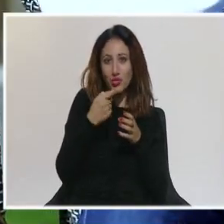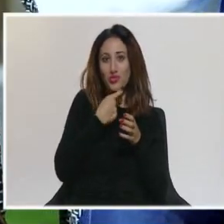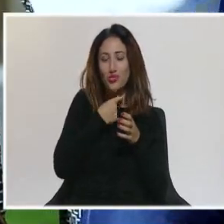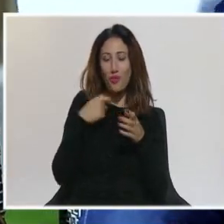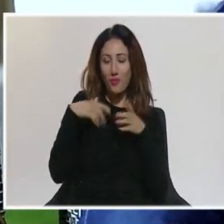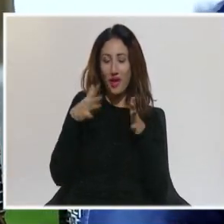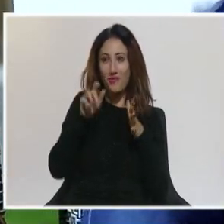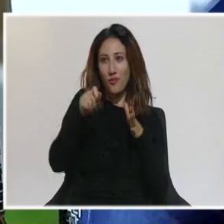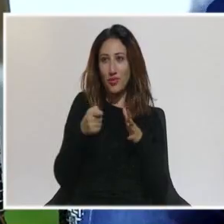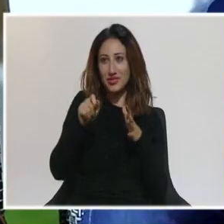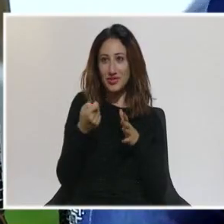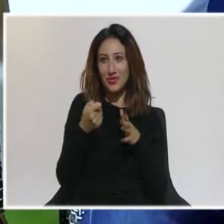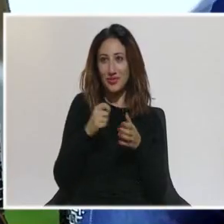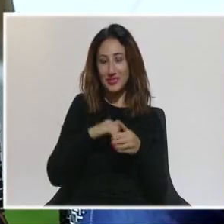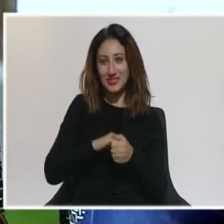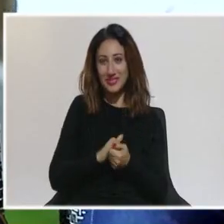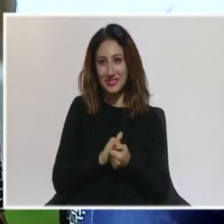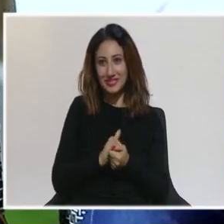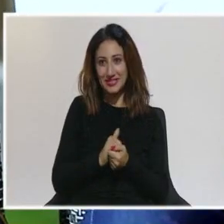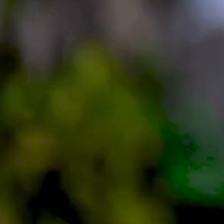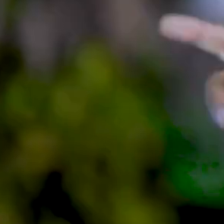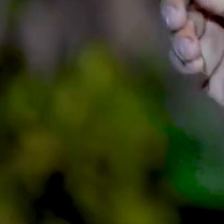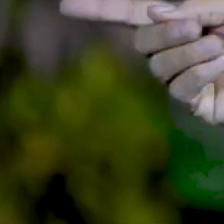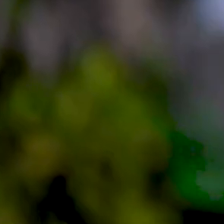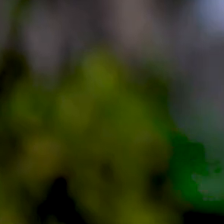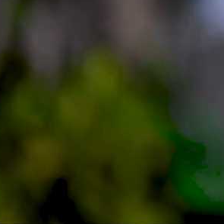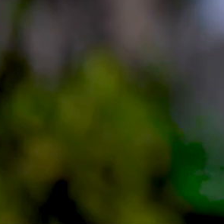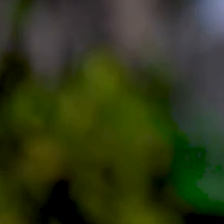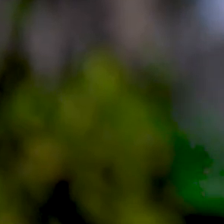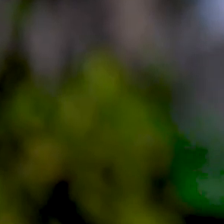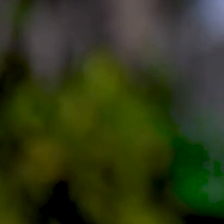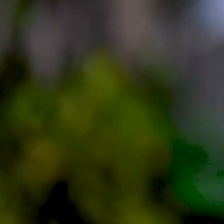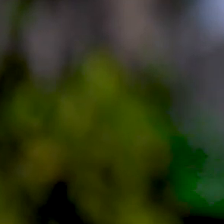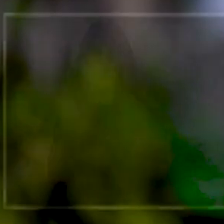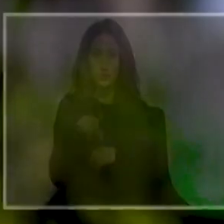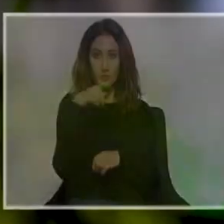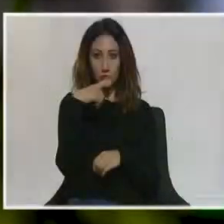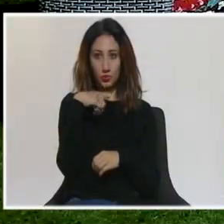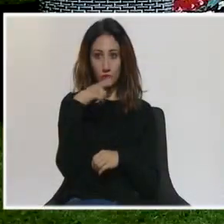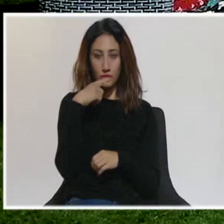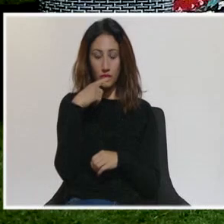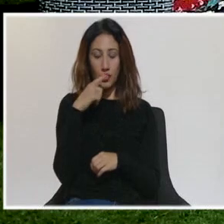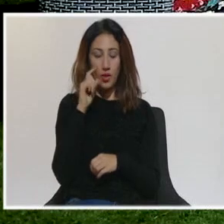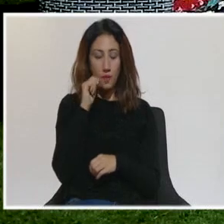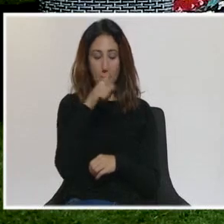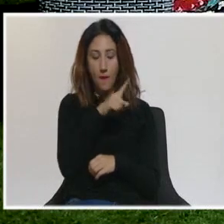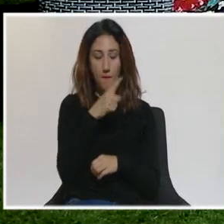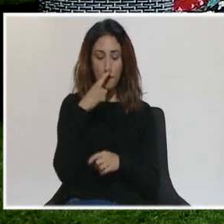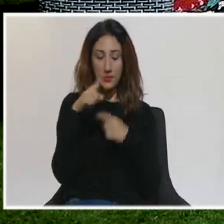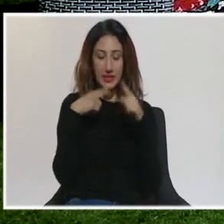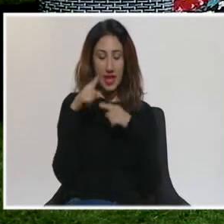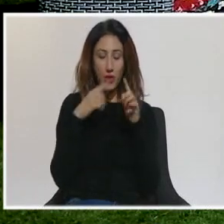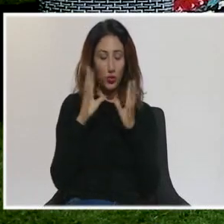وطي يعني الصوت قولي لي طقوس طقس من طقوس بابا في البيت بنصحى